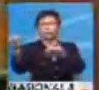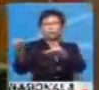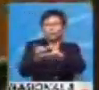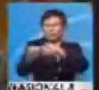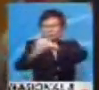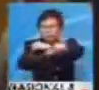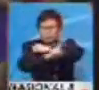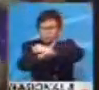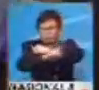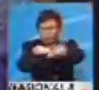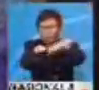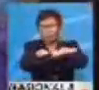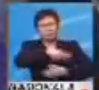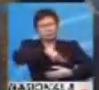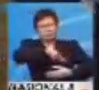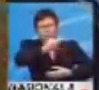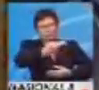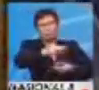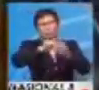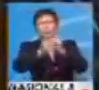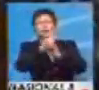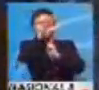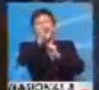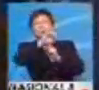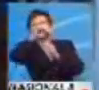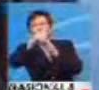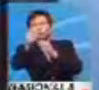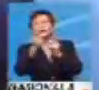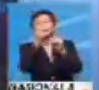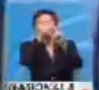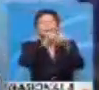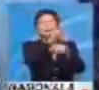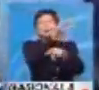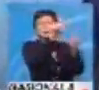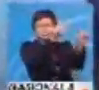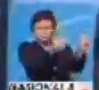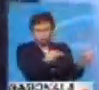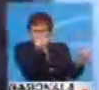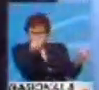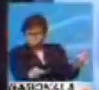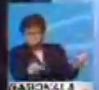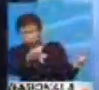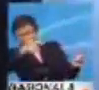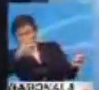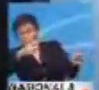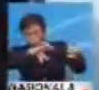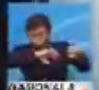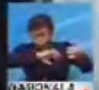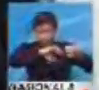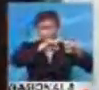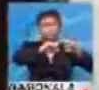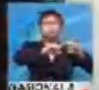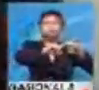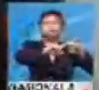tentang rugi 50 juta Ringgit terhadap 3 pihak selain anggota polisi